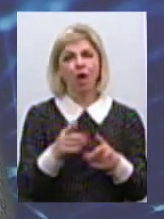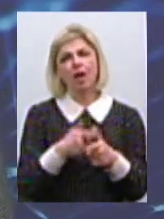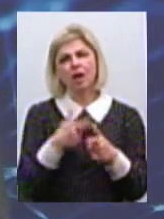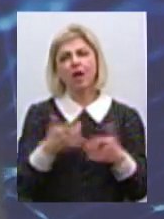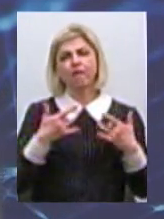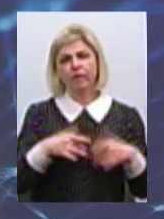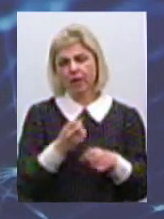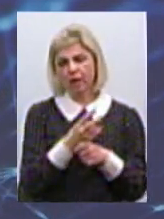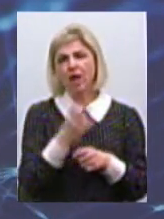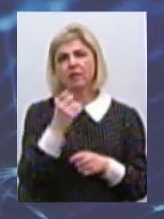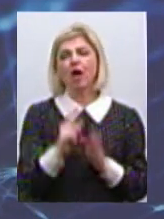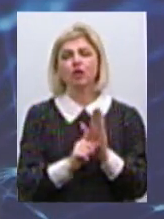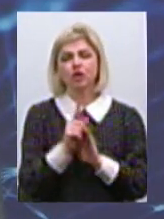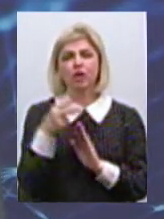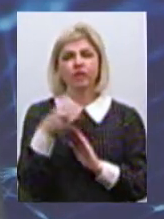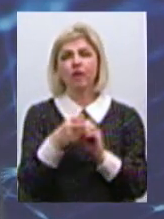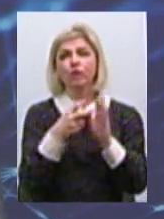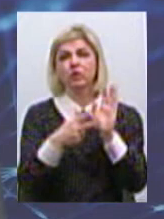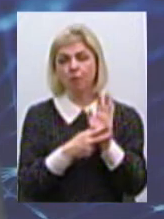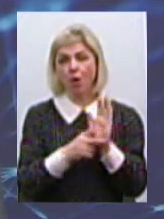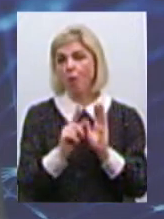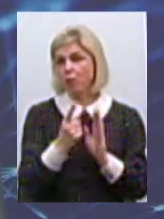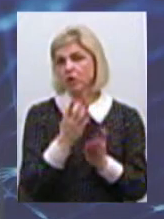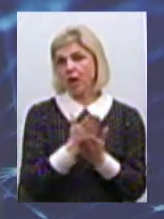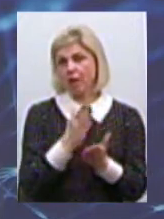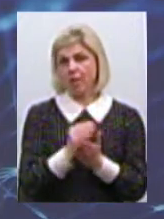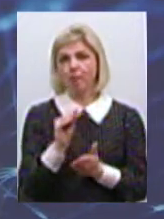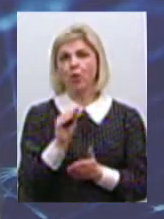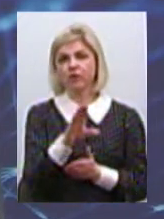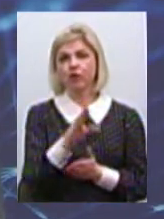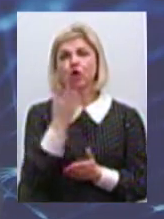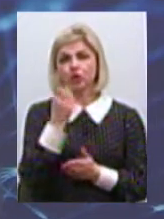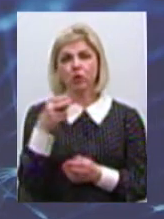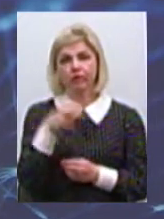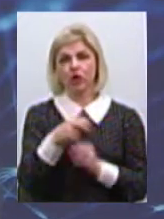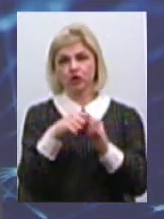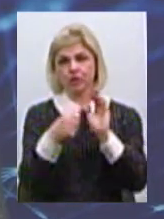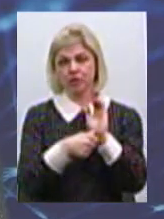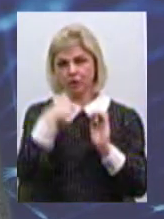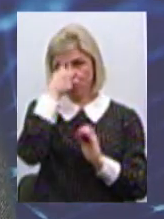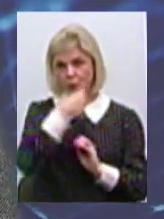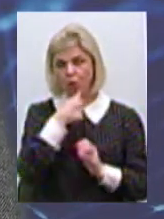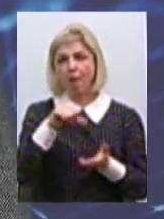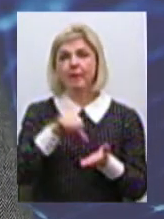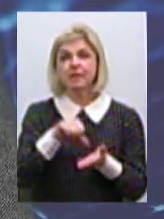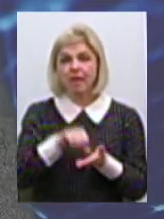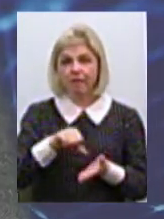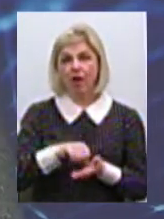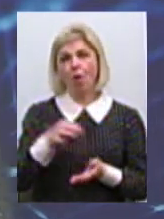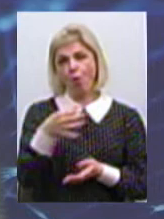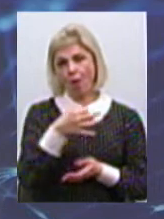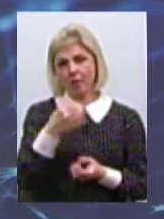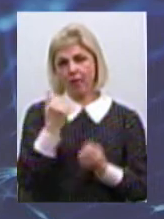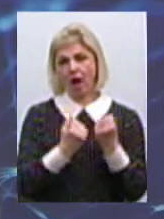початку 2018 року, але чомусь при собі мала посвідчення ще 2016 року представника облавтодору. Тому,